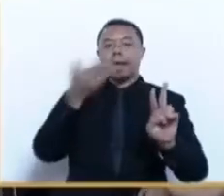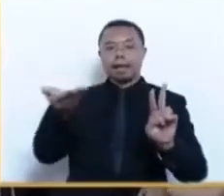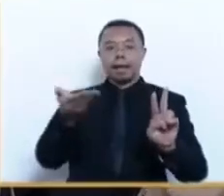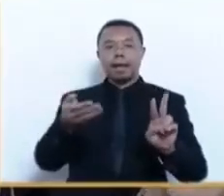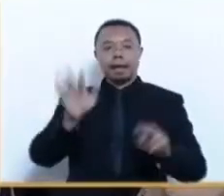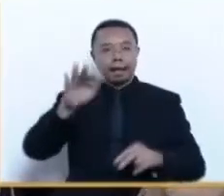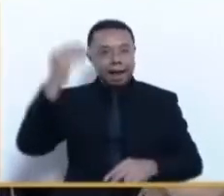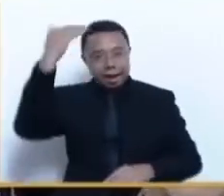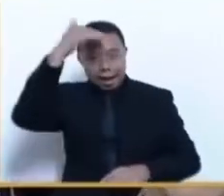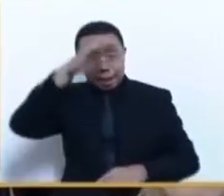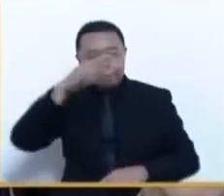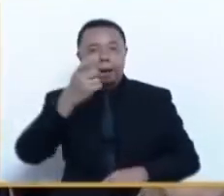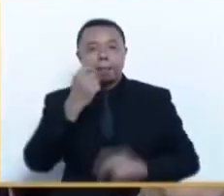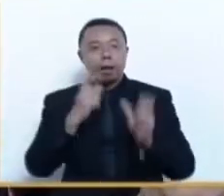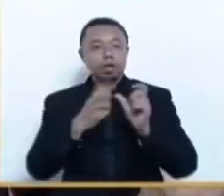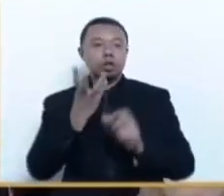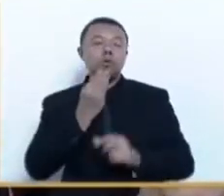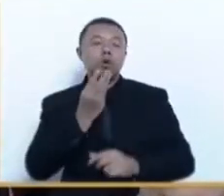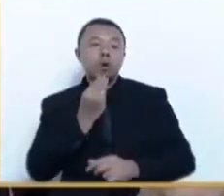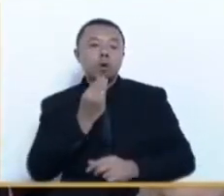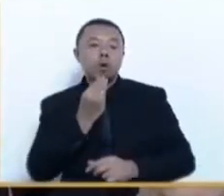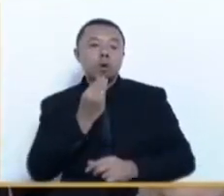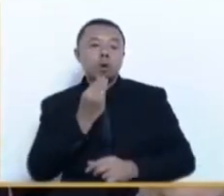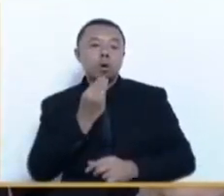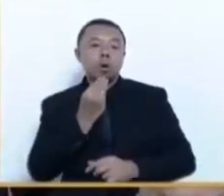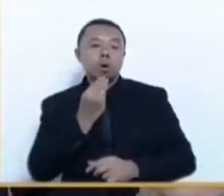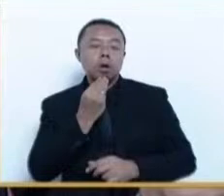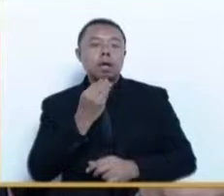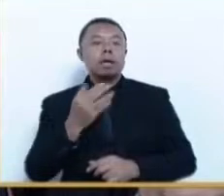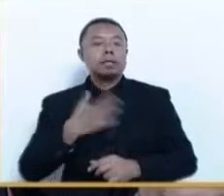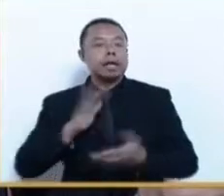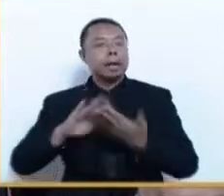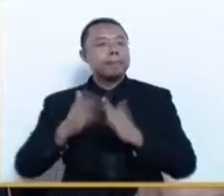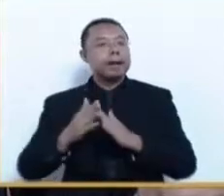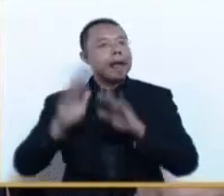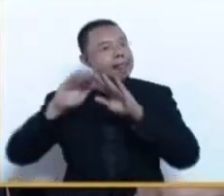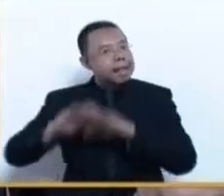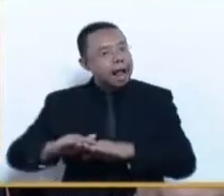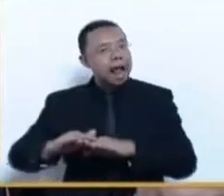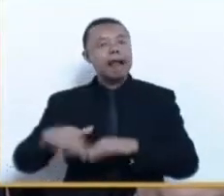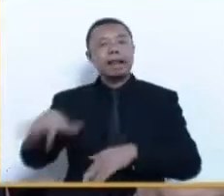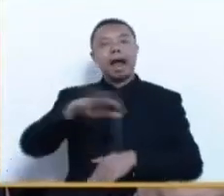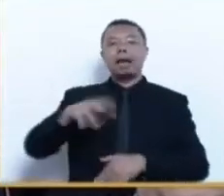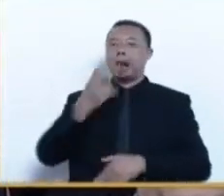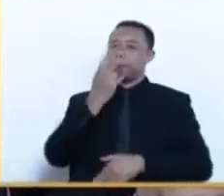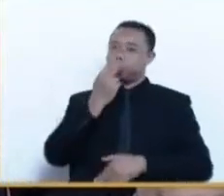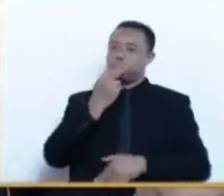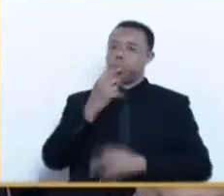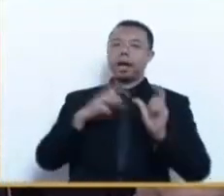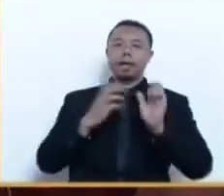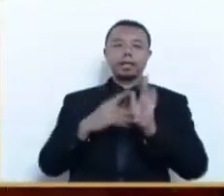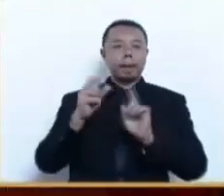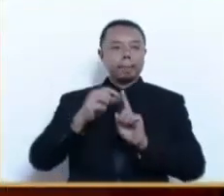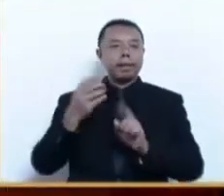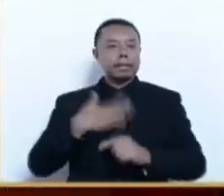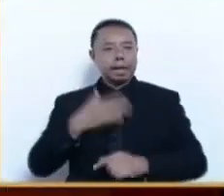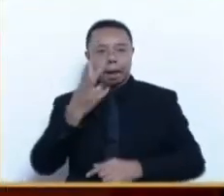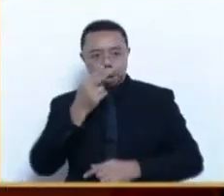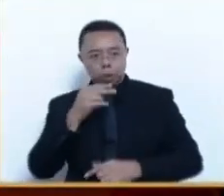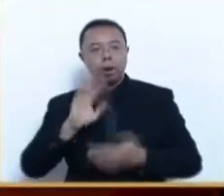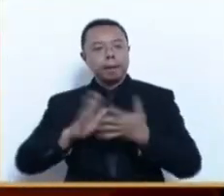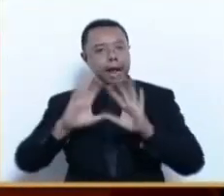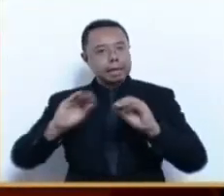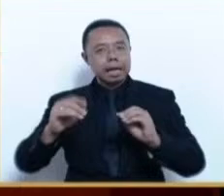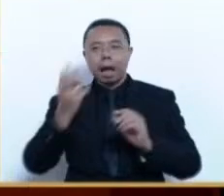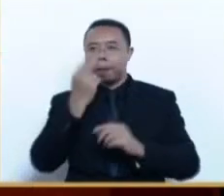Emil Pak sus Saya pernah tinggal di Bandung SMP di Bandung Saya pernah dinas di